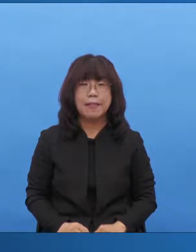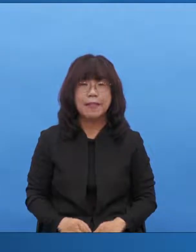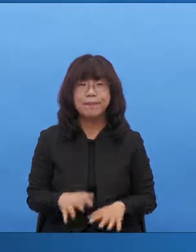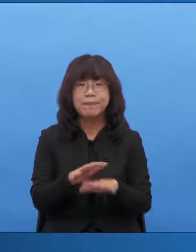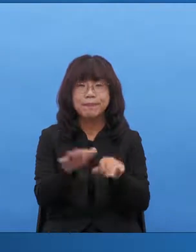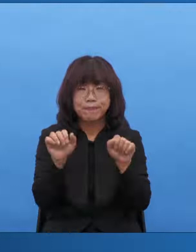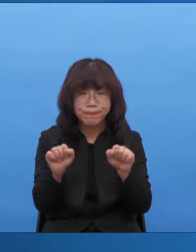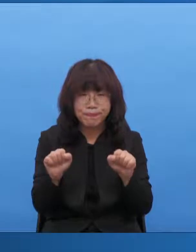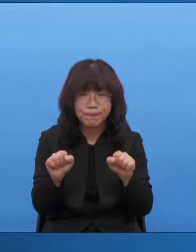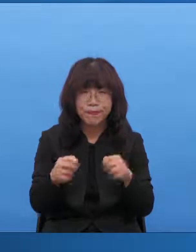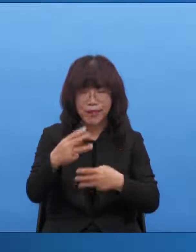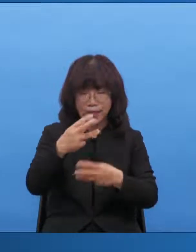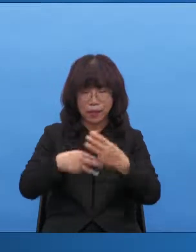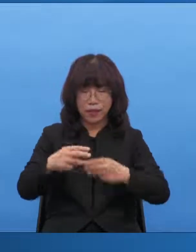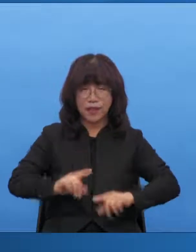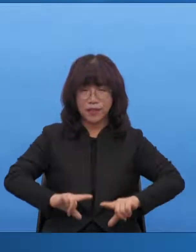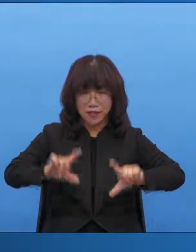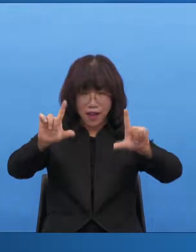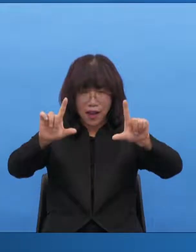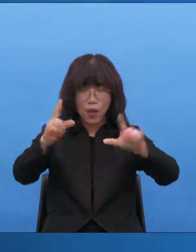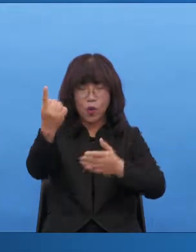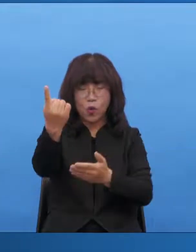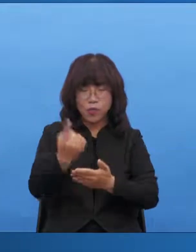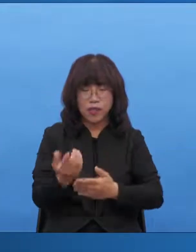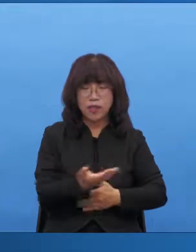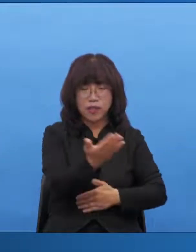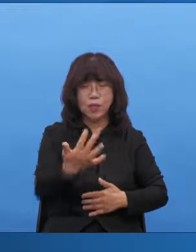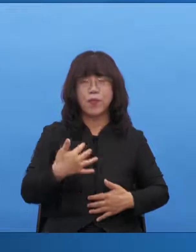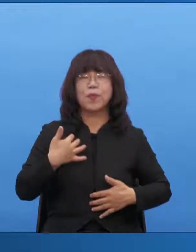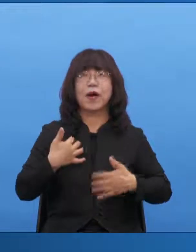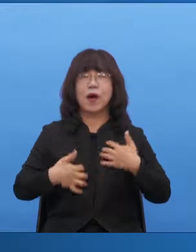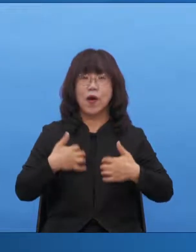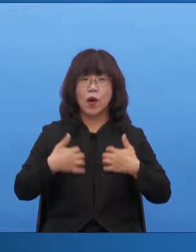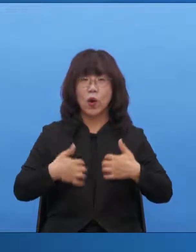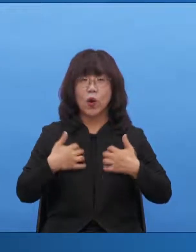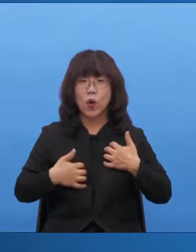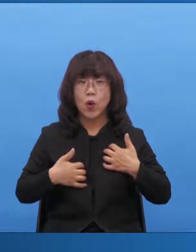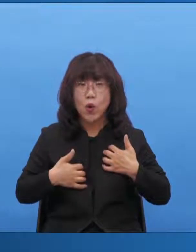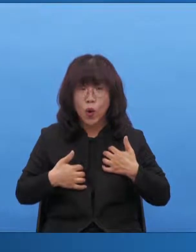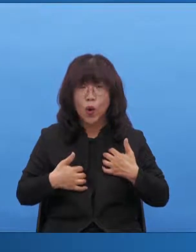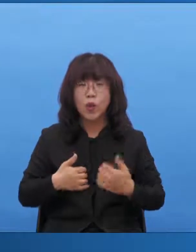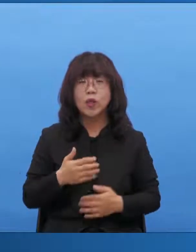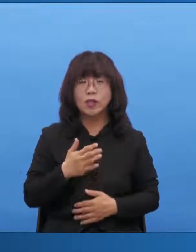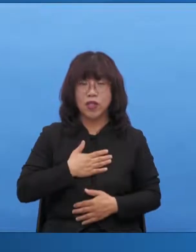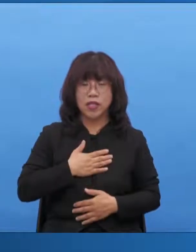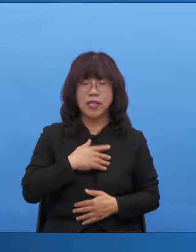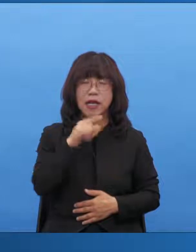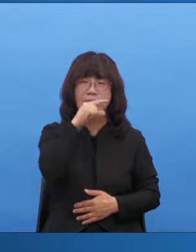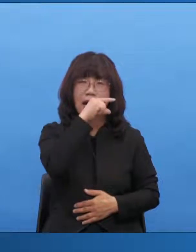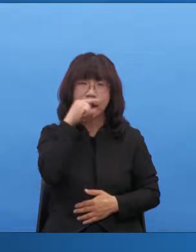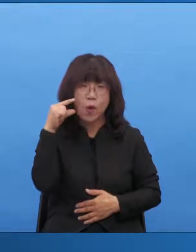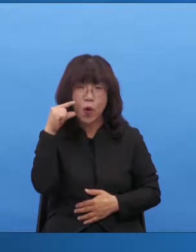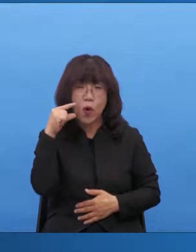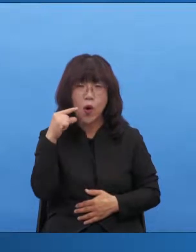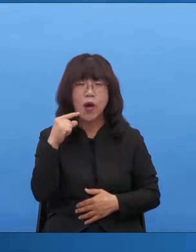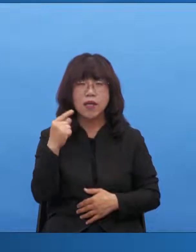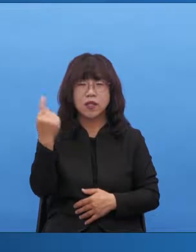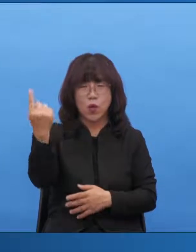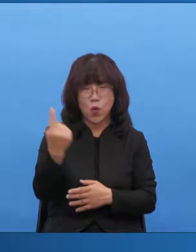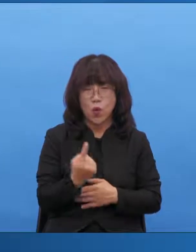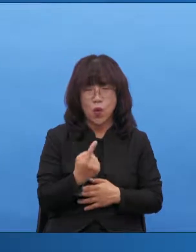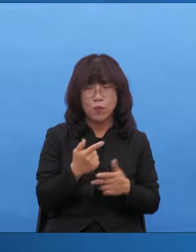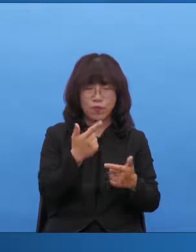안녕하세요. 렘넌트 데이에 오신 여러분 반갑습니다. Je suis Daisy Emmanuel, remnant du Gabon. J'étudie à